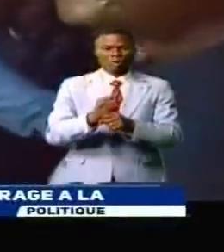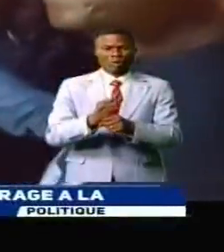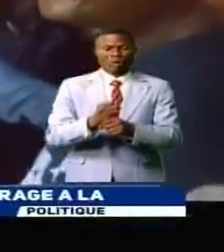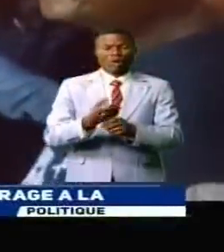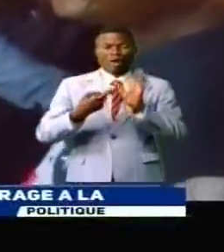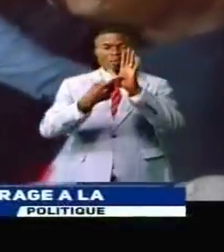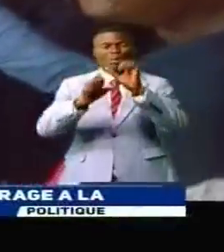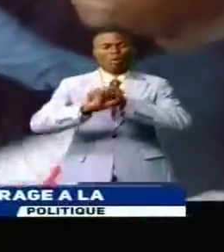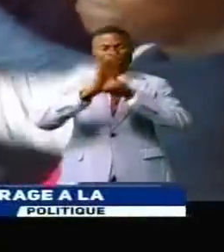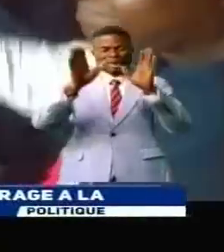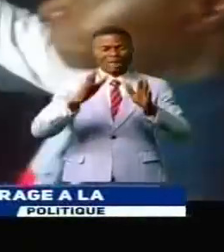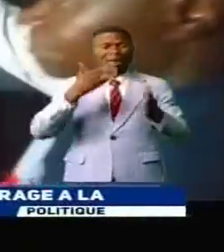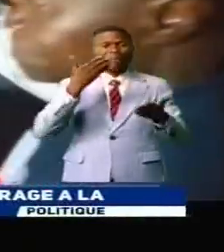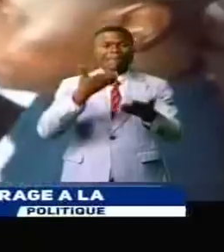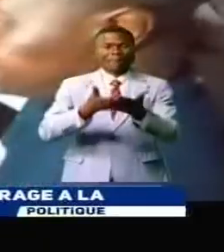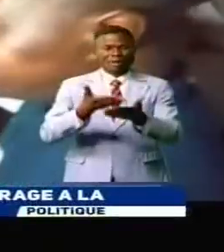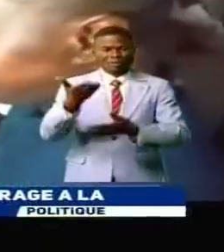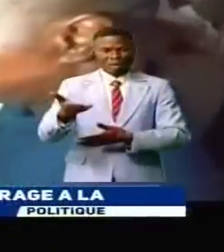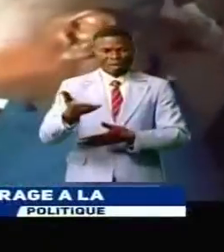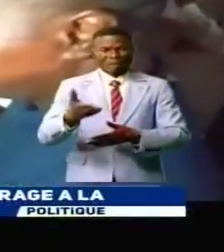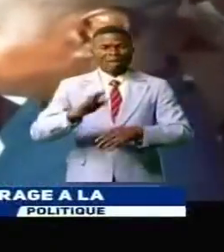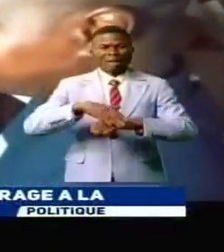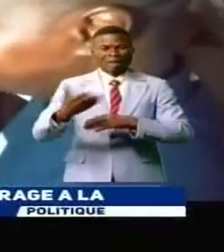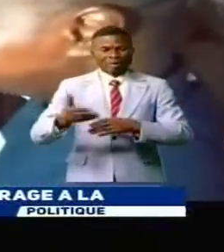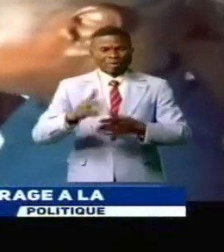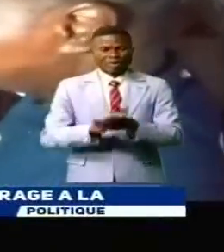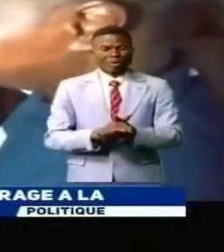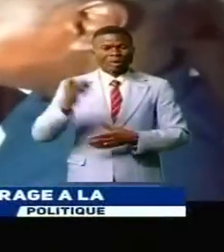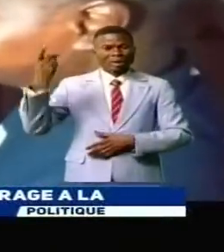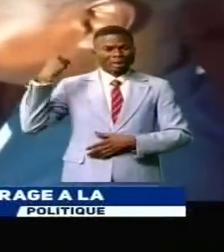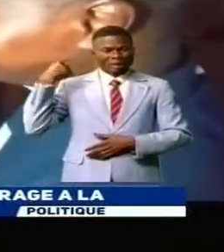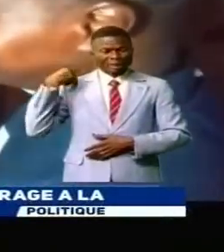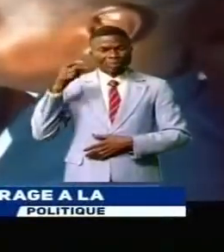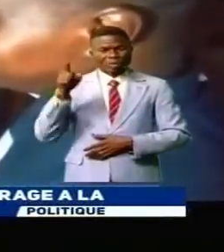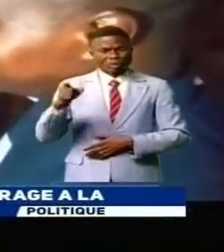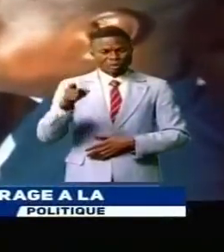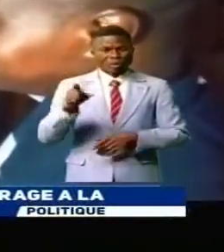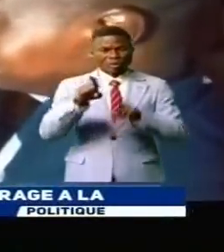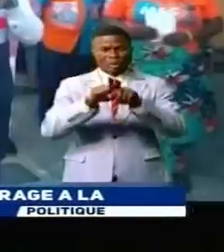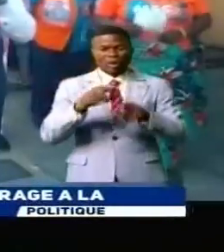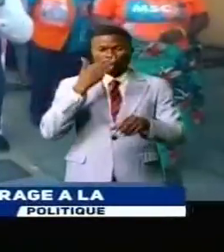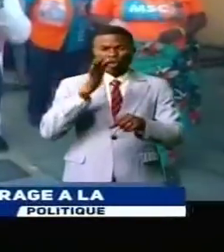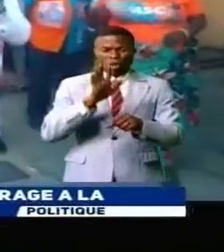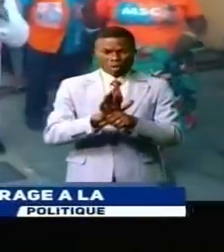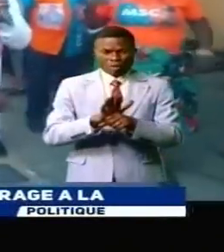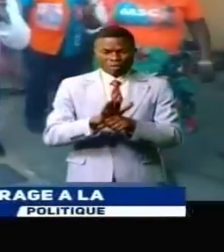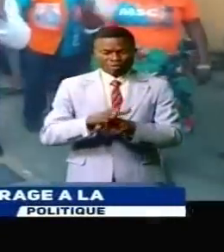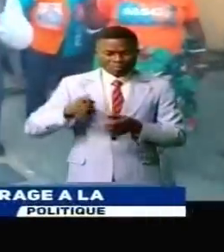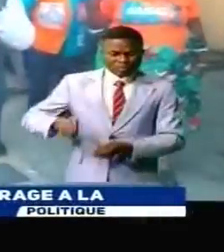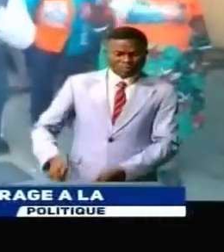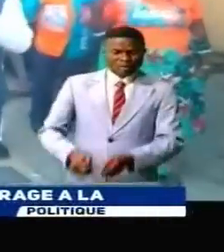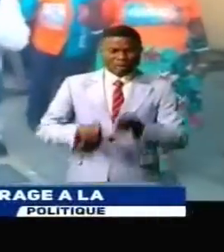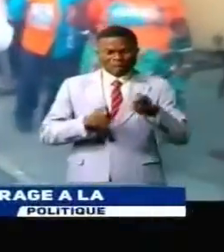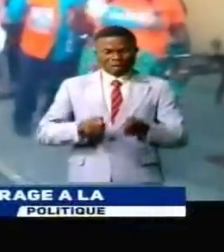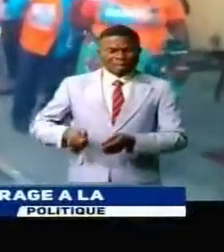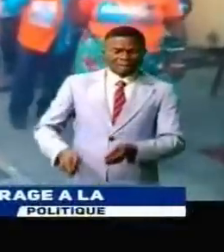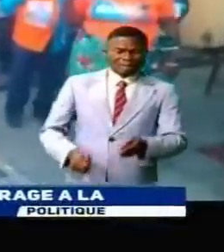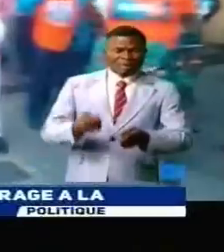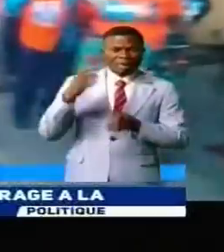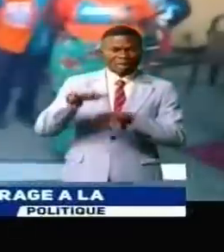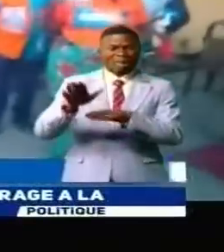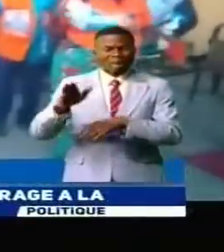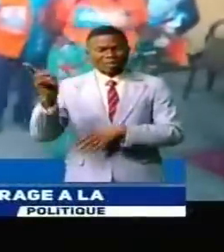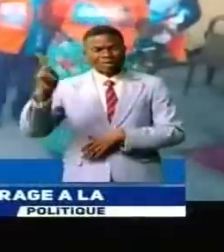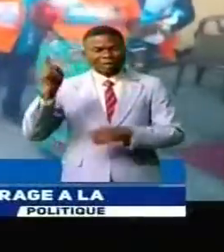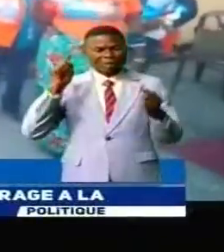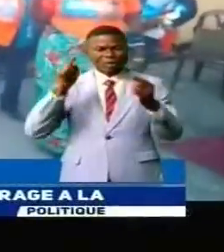visibilité remarquable. Enfin, le fils du terroir Laurent Batomona a aussi promis d'écurer la rivière Kalamu partant de Kimbangu